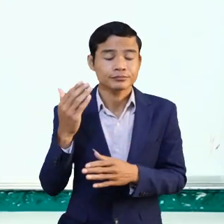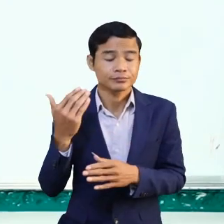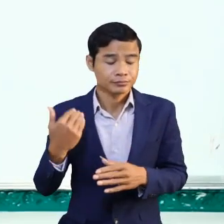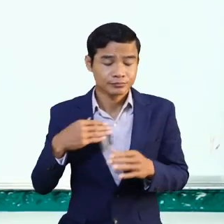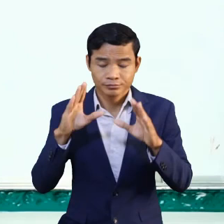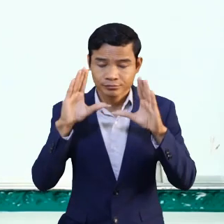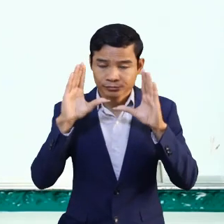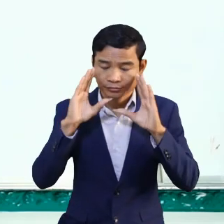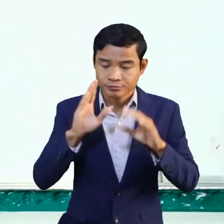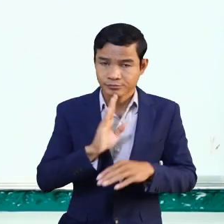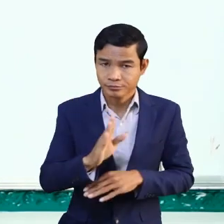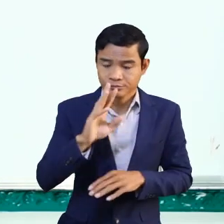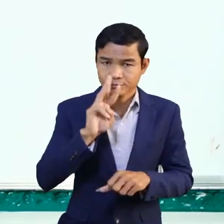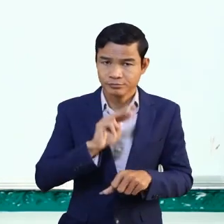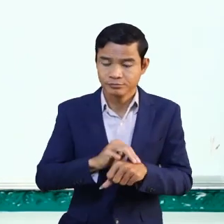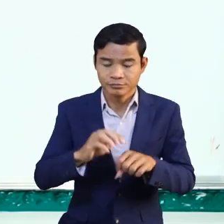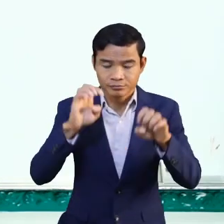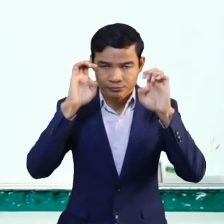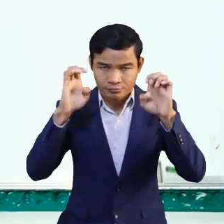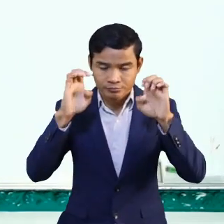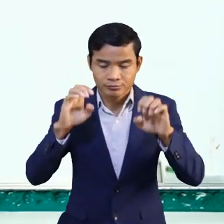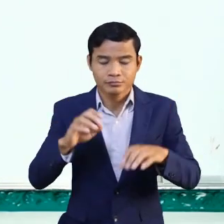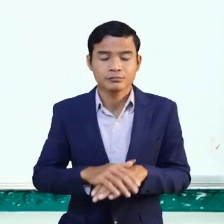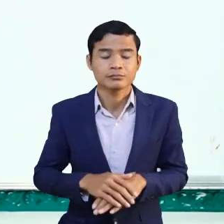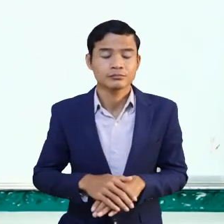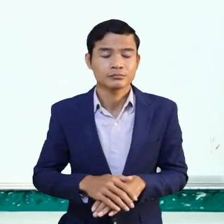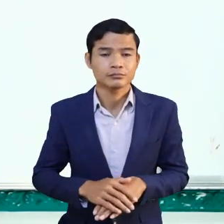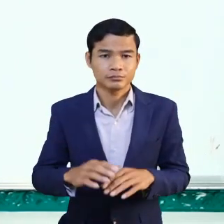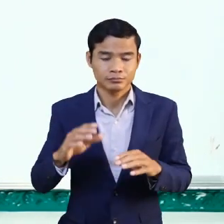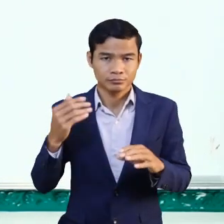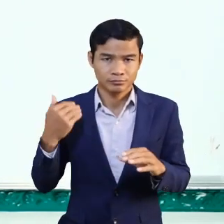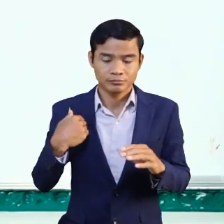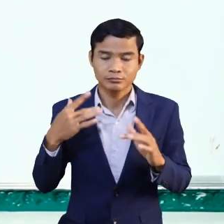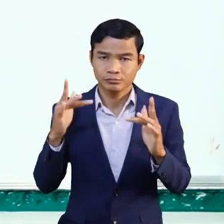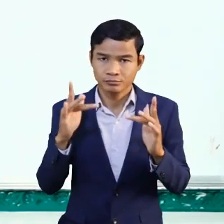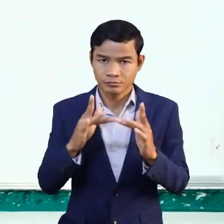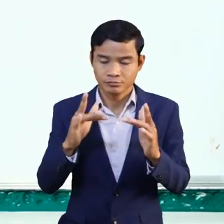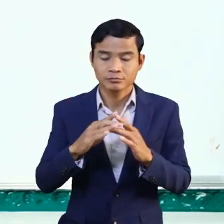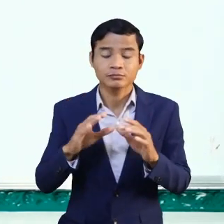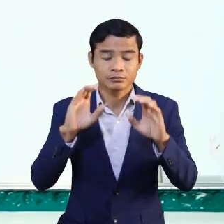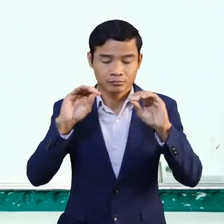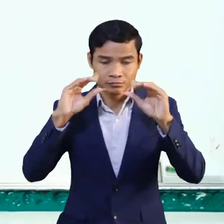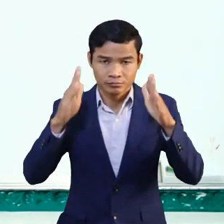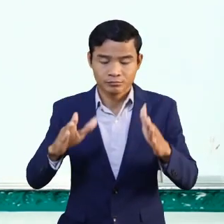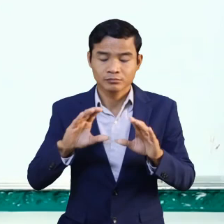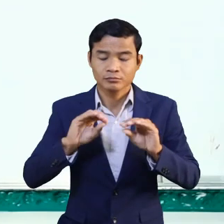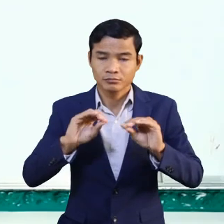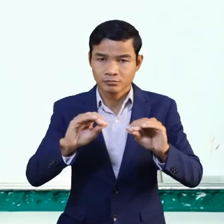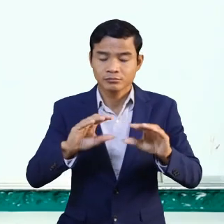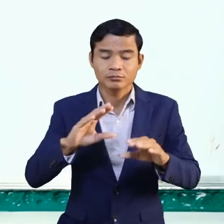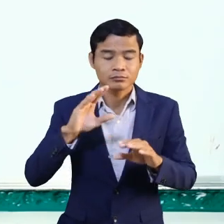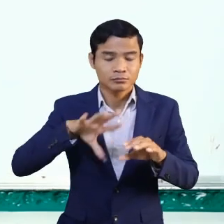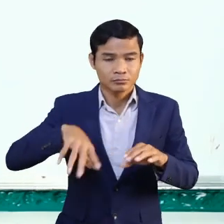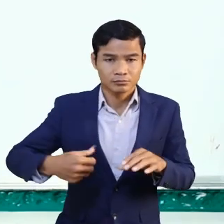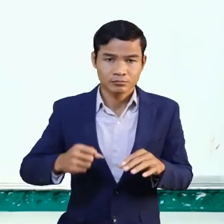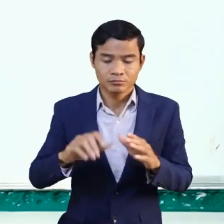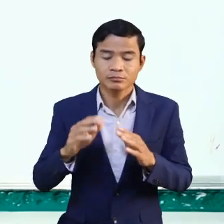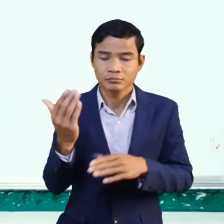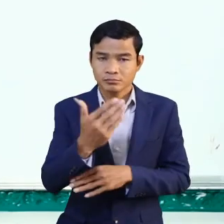តាមរយៈផេកផ្លូវការរបស់ក្រសួងអប់រំយុវជននិងកីឡាចាគេហទំព័រគ្រូខេមបូឌាចានឹងតាមបណ្ដាញទូរទ